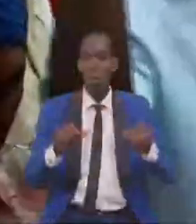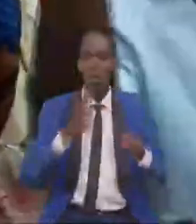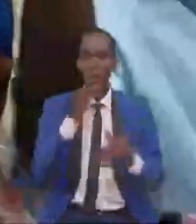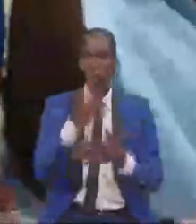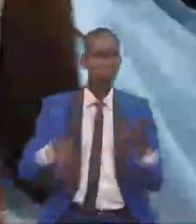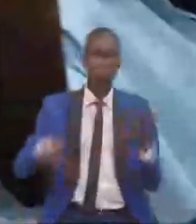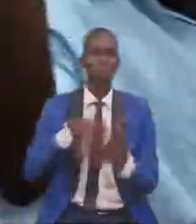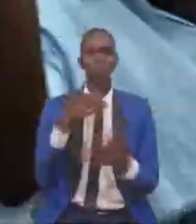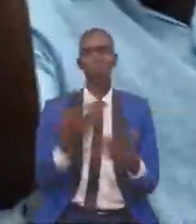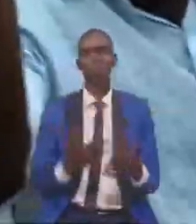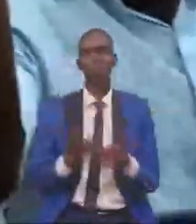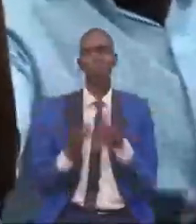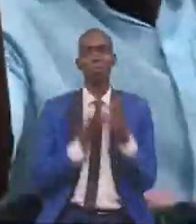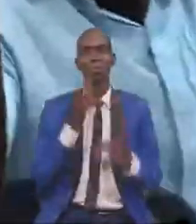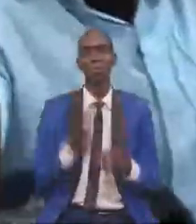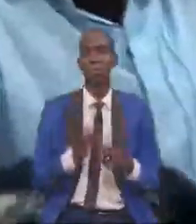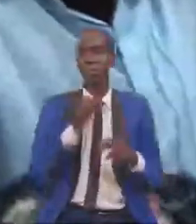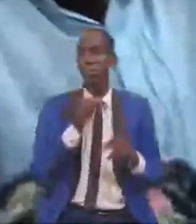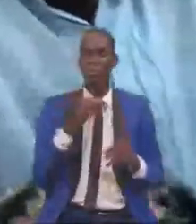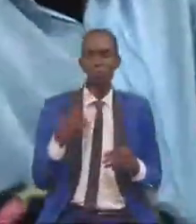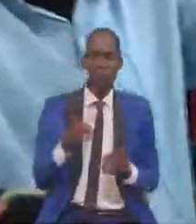Les impossibilités sont annulées.